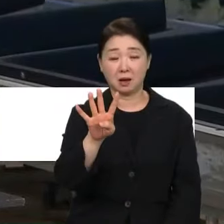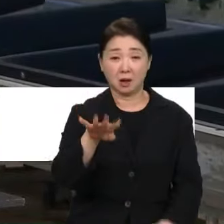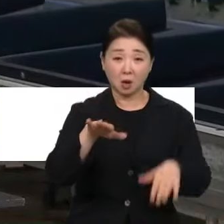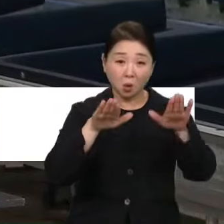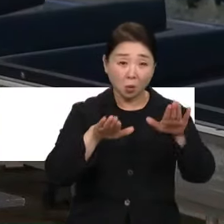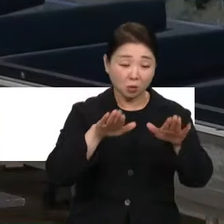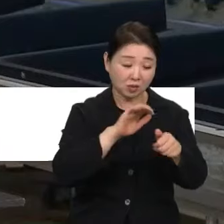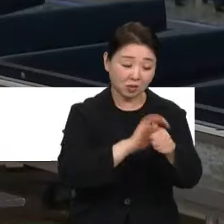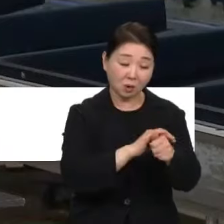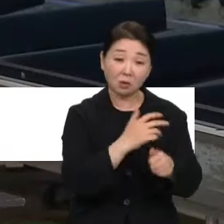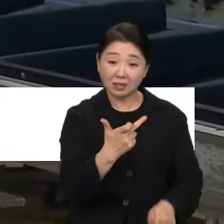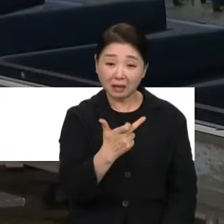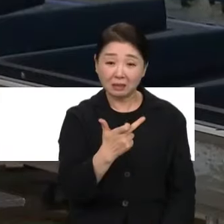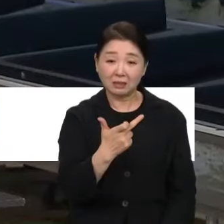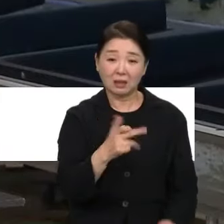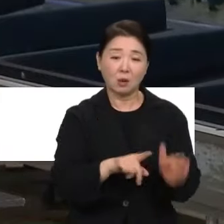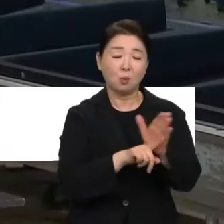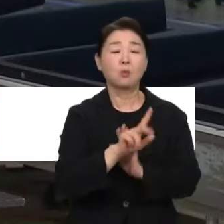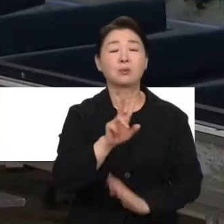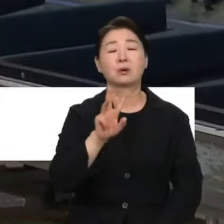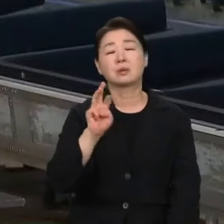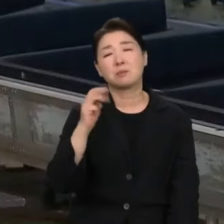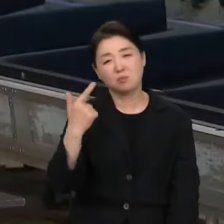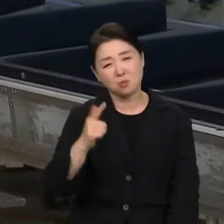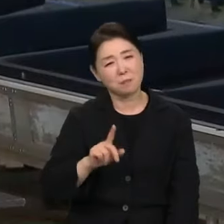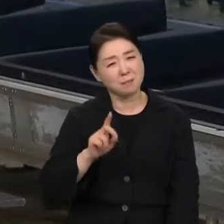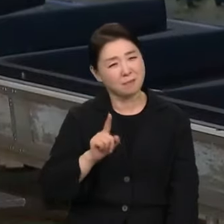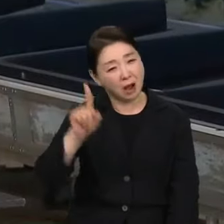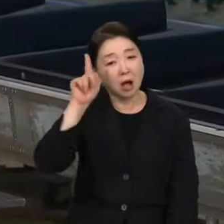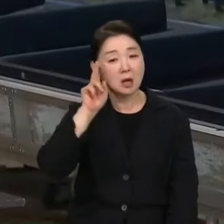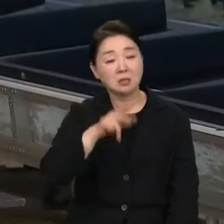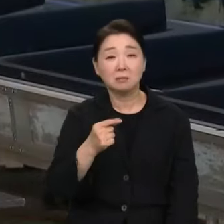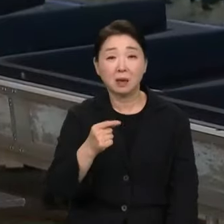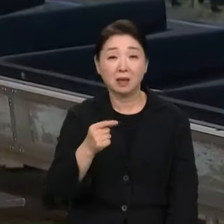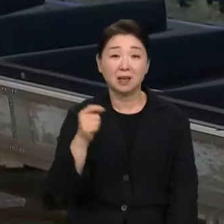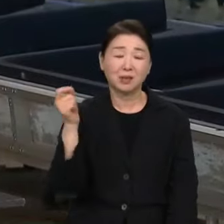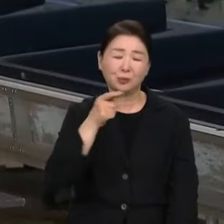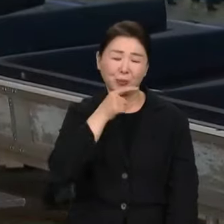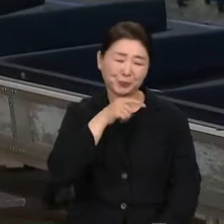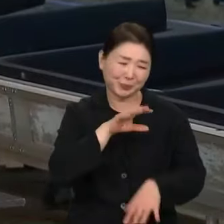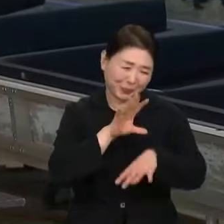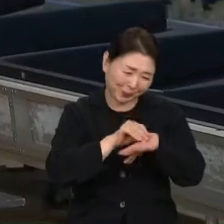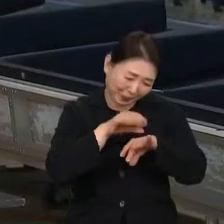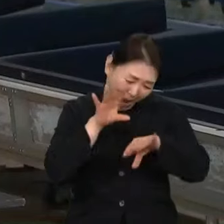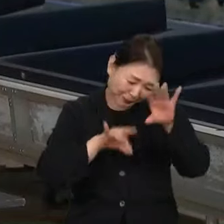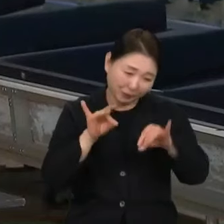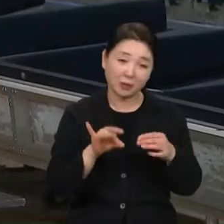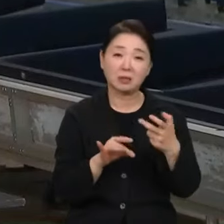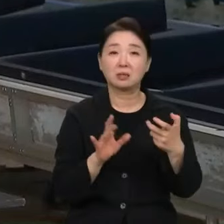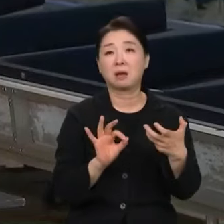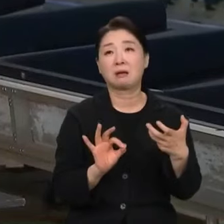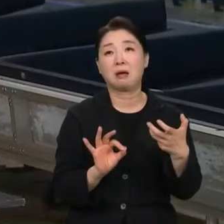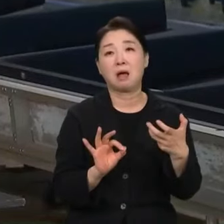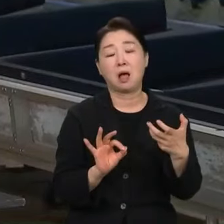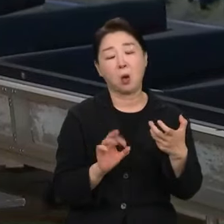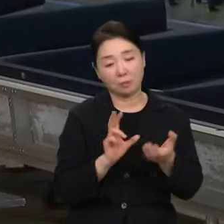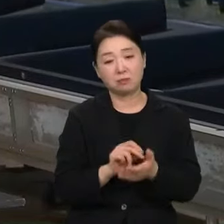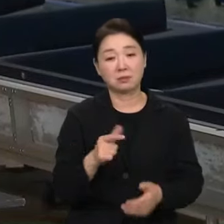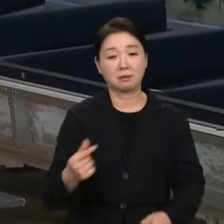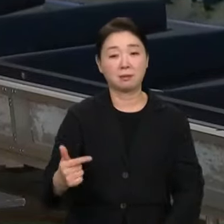이곳 경산이 36도까지 올랐습니다. 게다가 70에서 80%를 오르내리는 습도가 특히 더